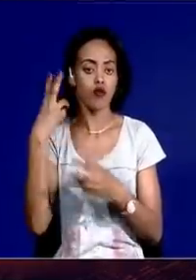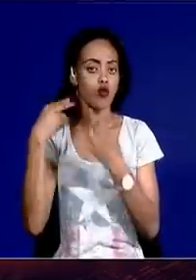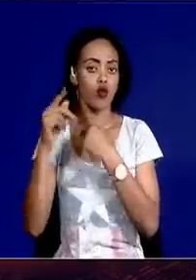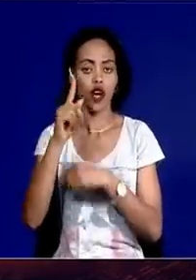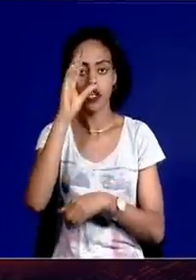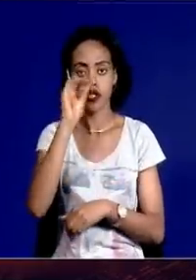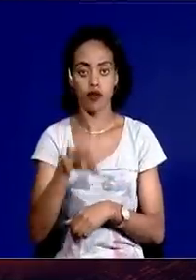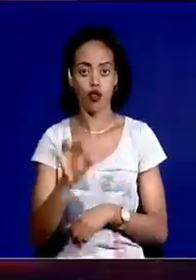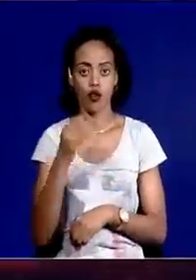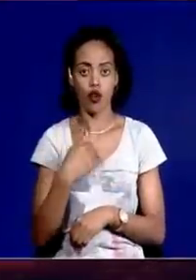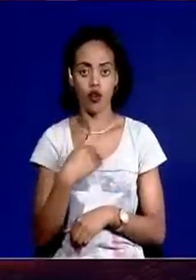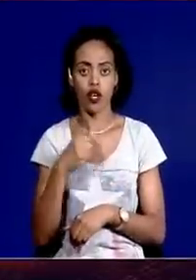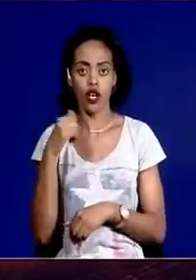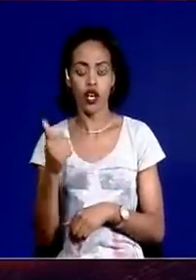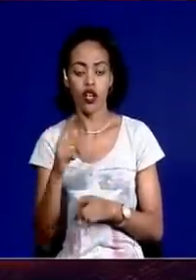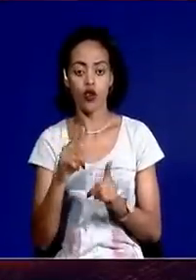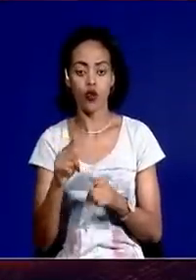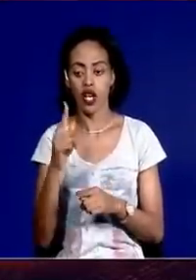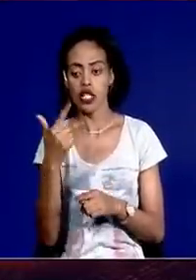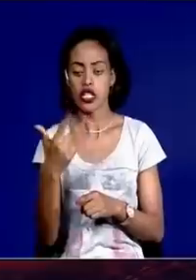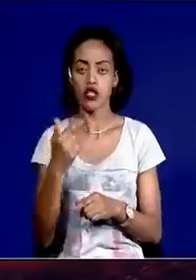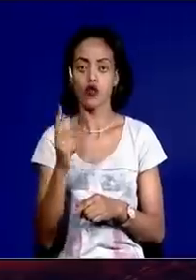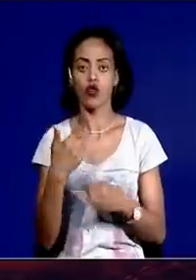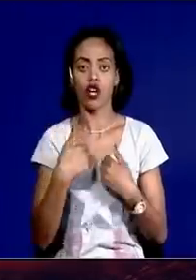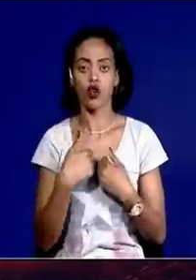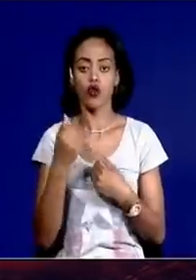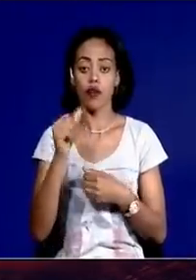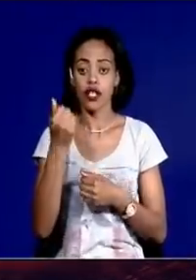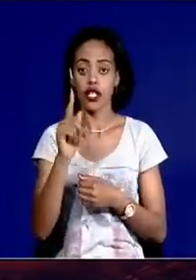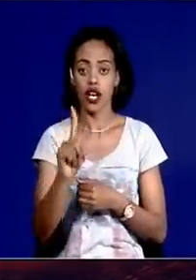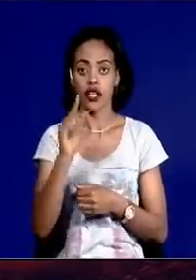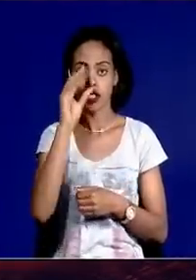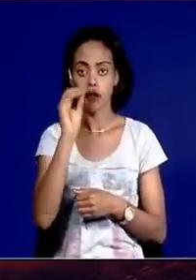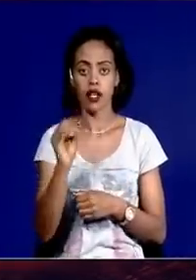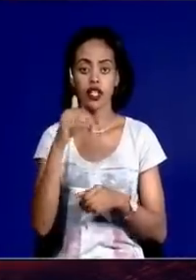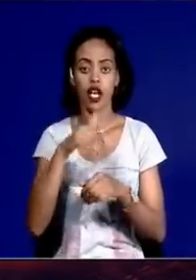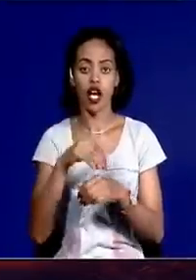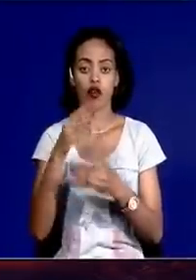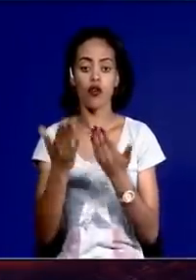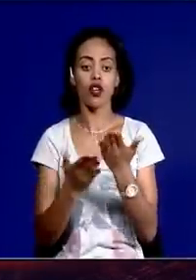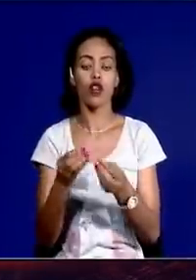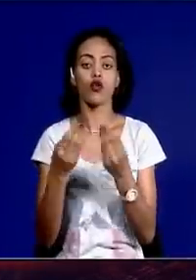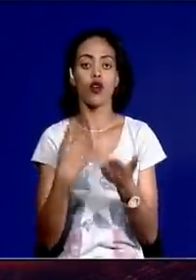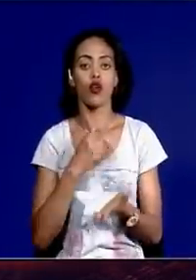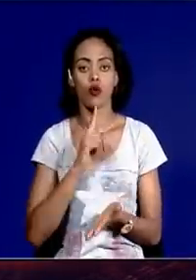له قالوا تأقول قل زهون حدا سلست زهون جم عسرت حدهم أقول له تابزهب يركب الله إنام ذل